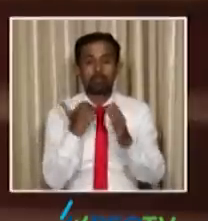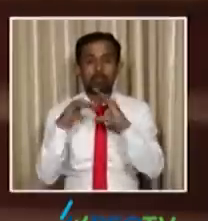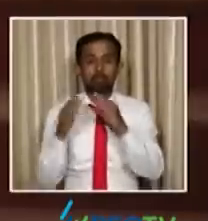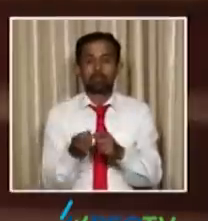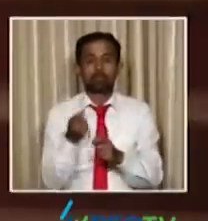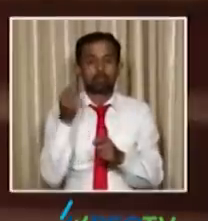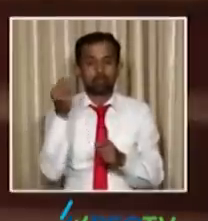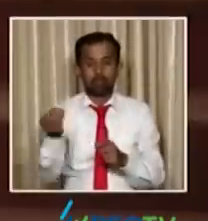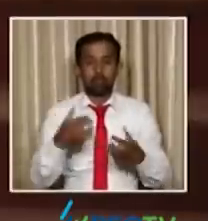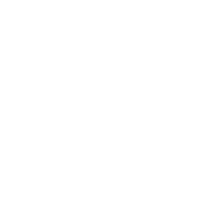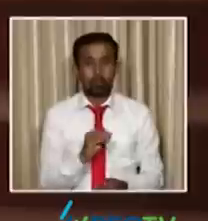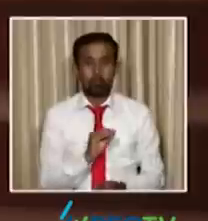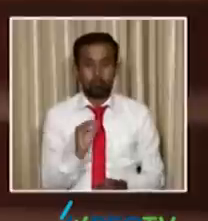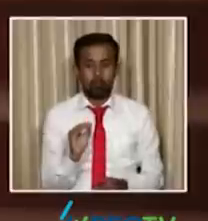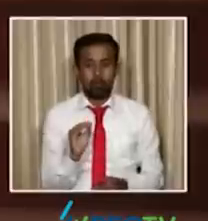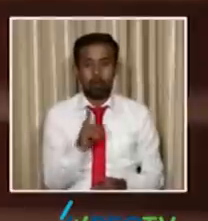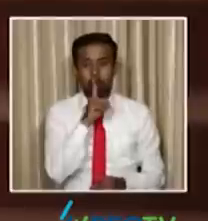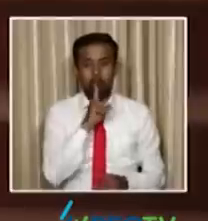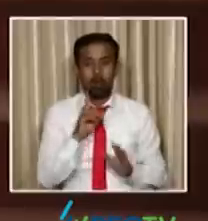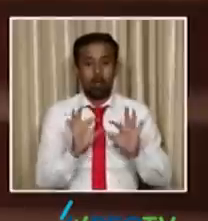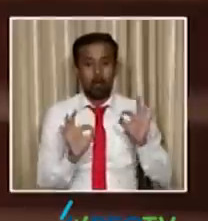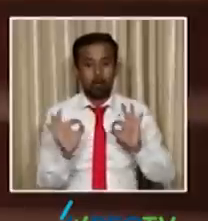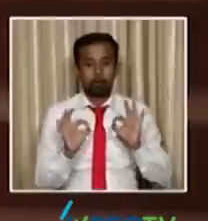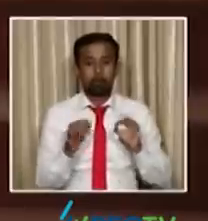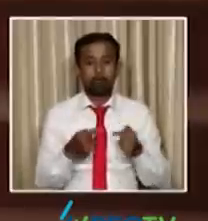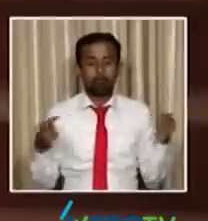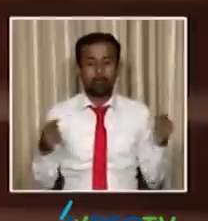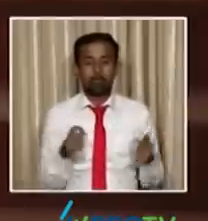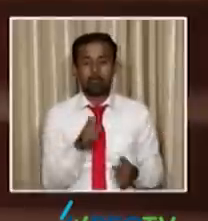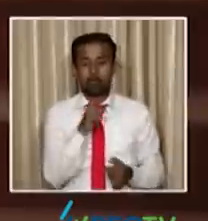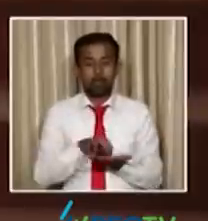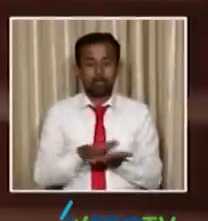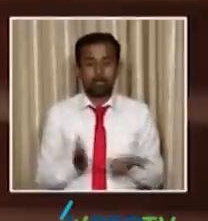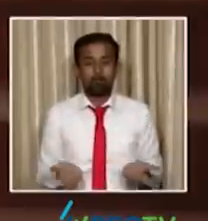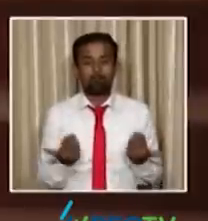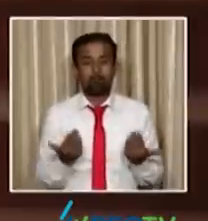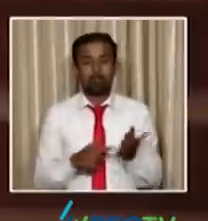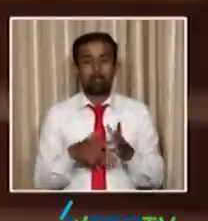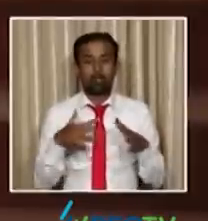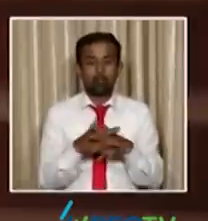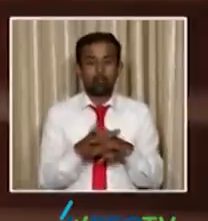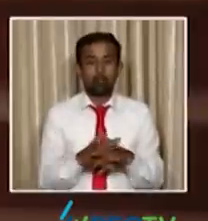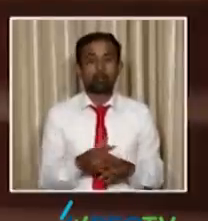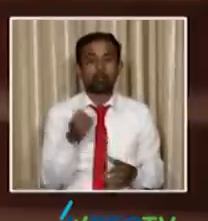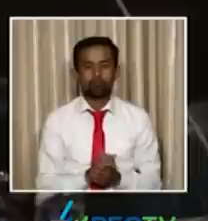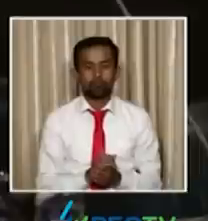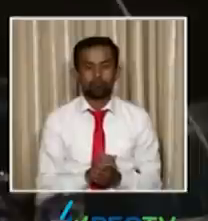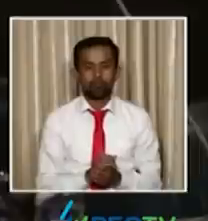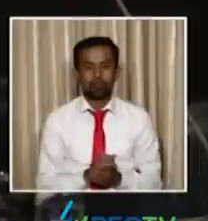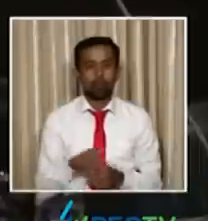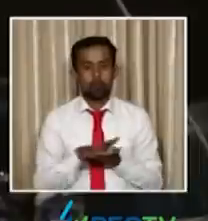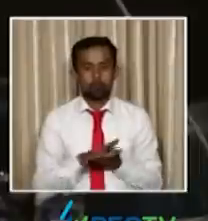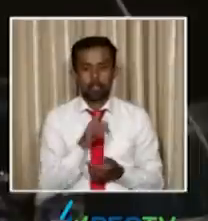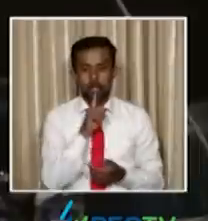දීමට අපිට ගැටලුවක් මතුවෙනවා ඒ රක්ෂණ ආයතනයේ රෙහිව නඩු තීන්දුව ක්‍රියාත්මක කිරීමේ නීතිමය හැකියාව තිබෙන්නේ සිංගප්පූරුවේ